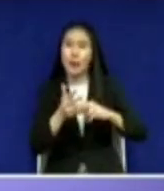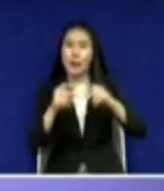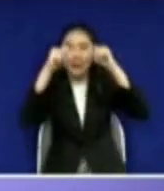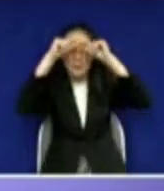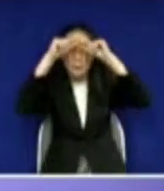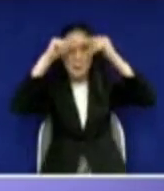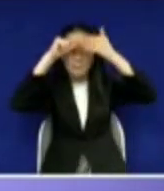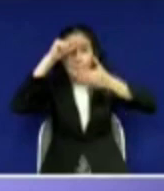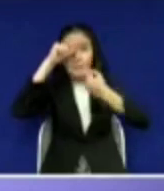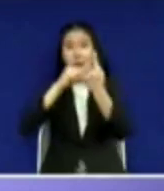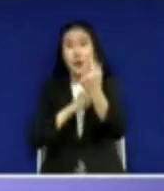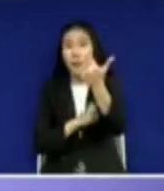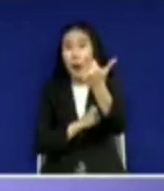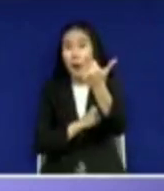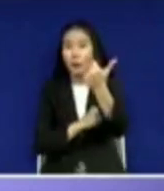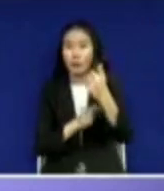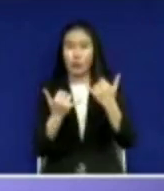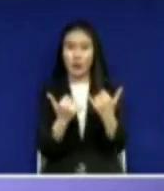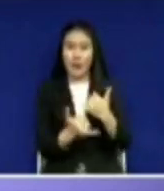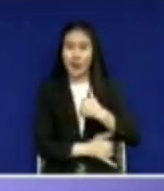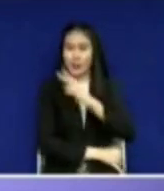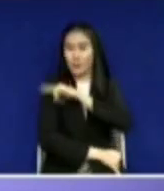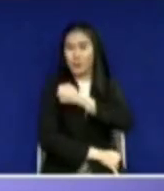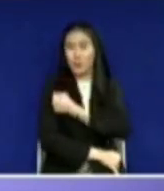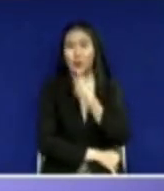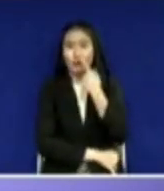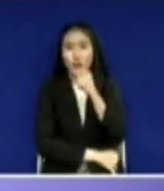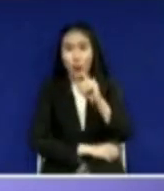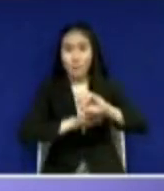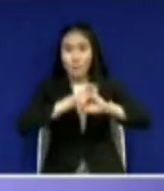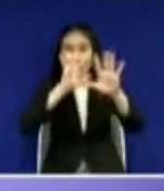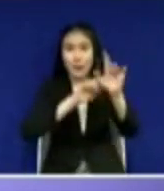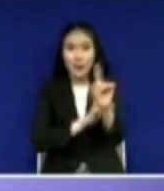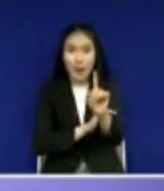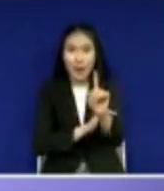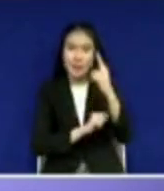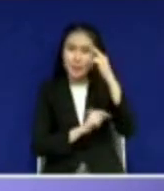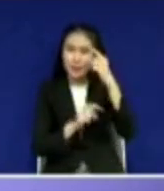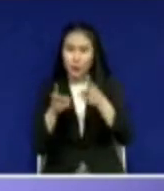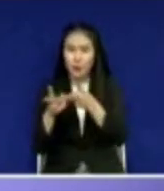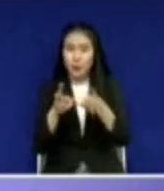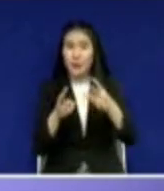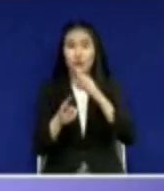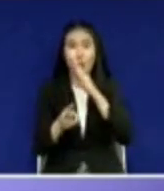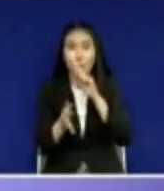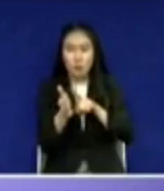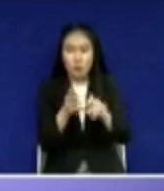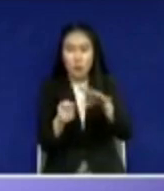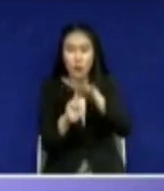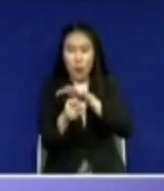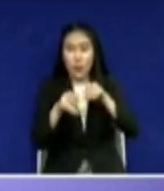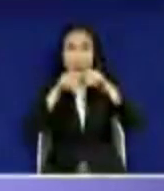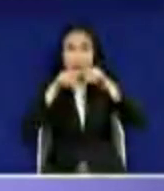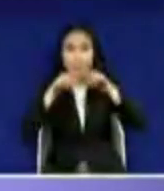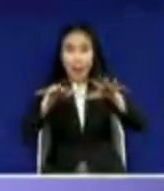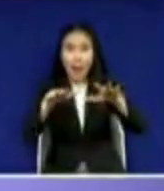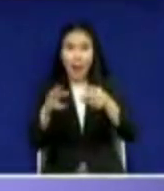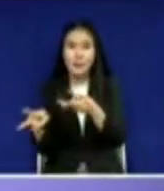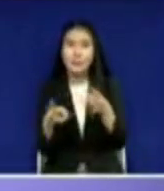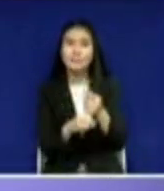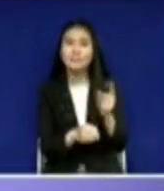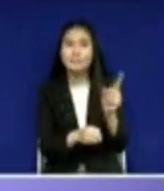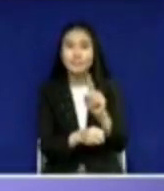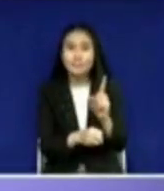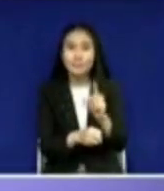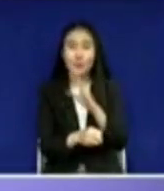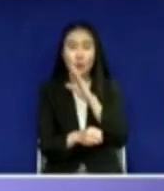ด์ได้หรือเปล่าคำตอบก็คือว่าตามหลักการการแพร่กระจายของเชื้อโควิด-19 นะคะตัว